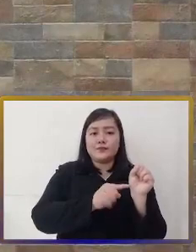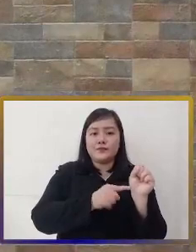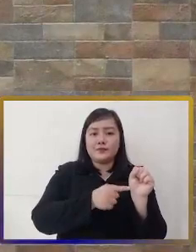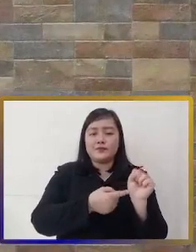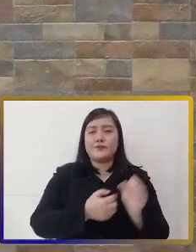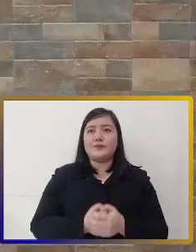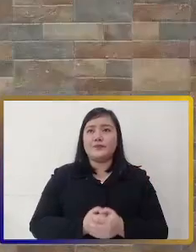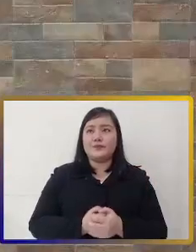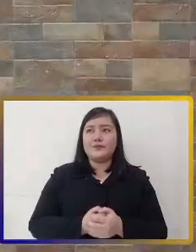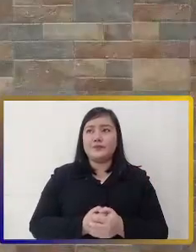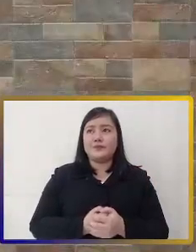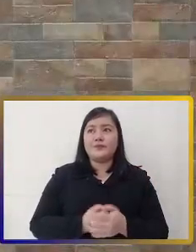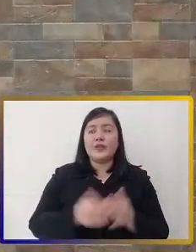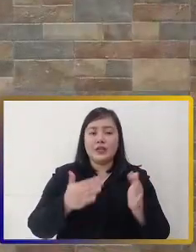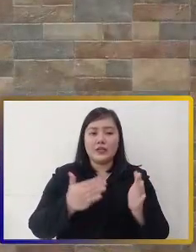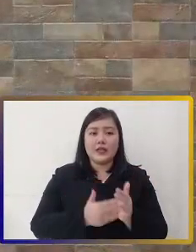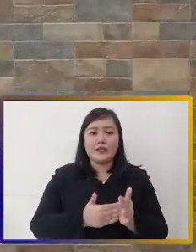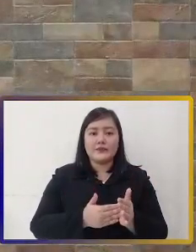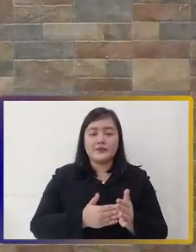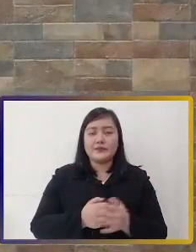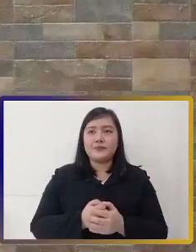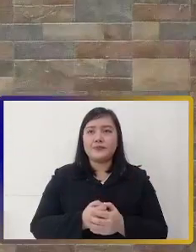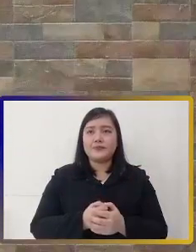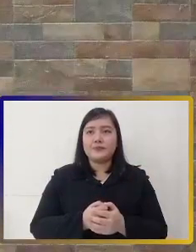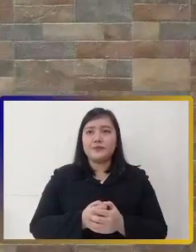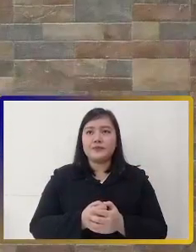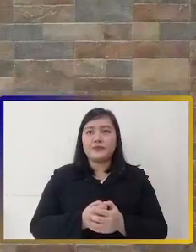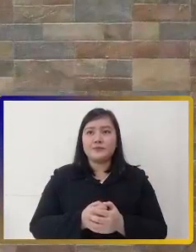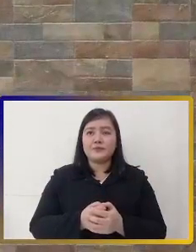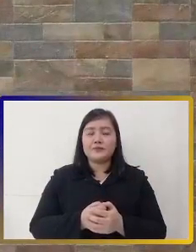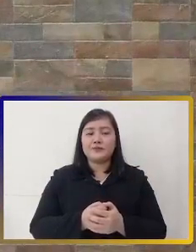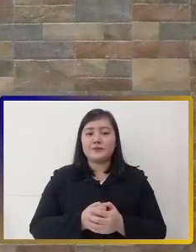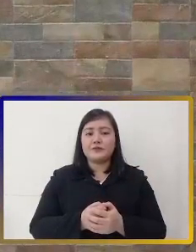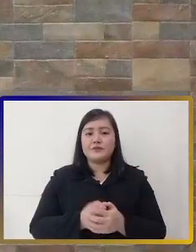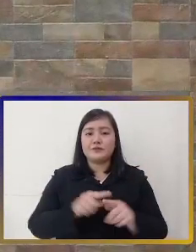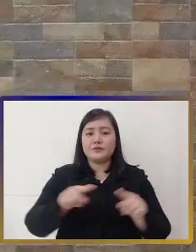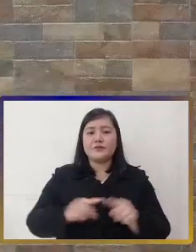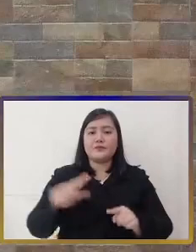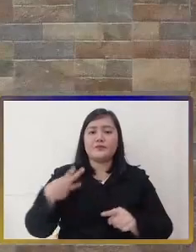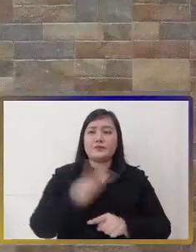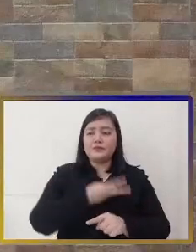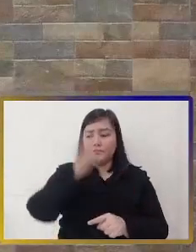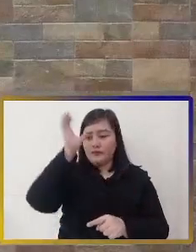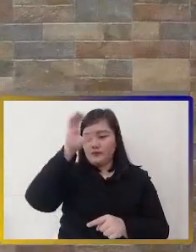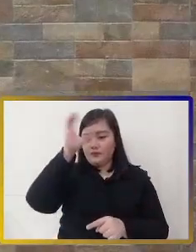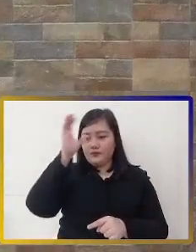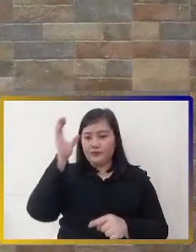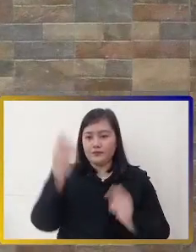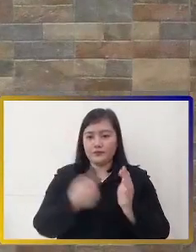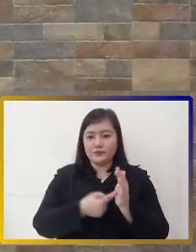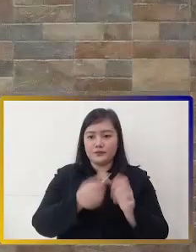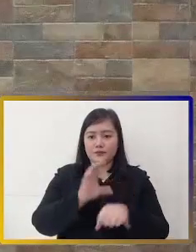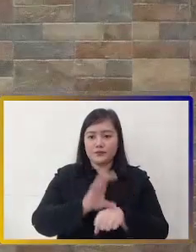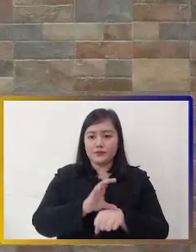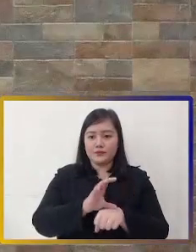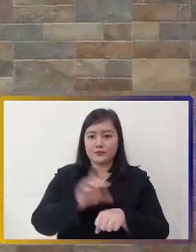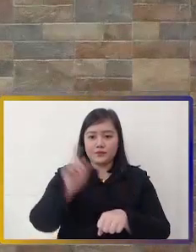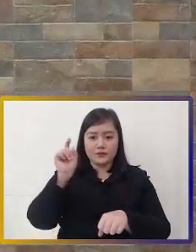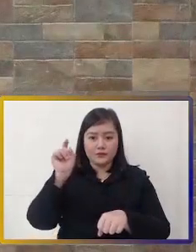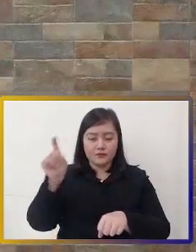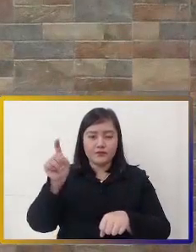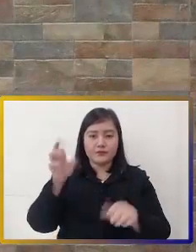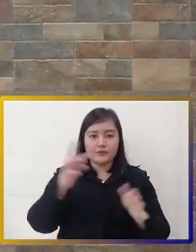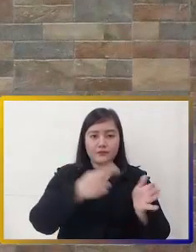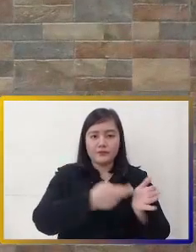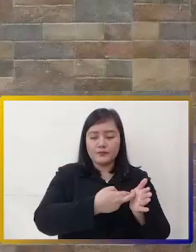historical elimination. As we conduct this search, alright, sa search muna ito, sabi ko kanina, we have to